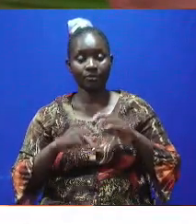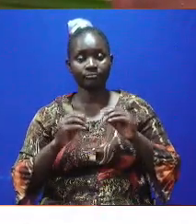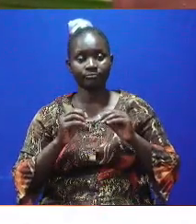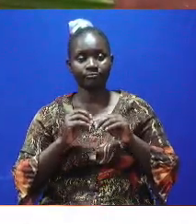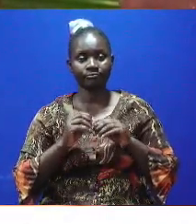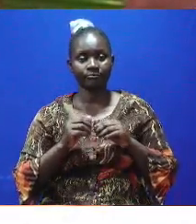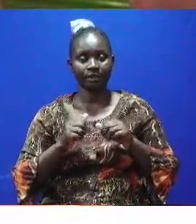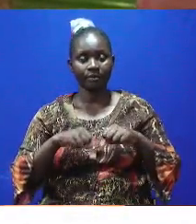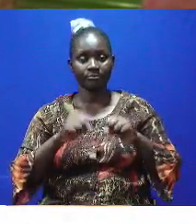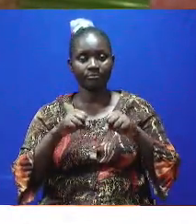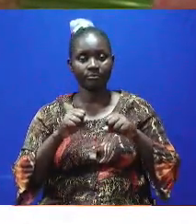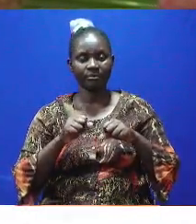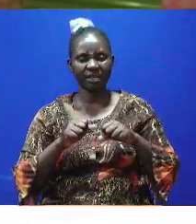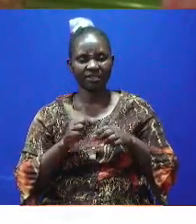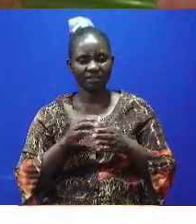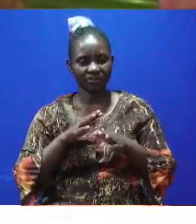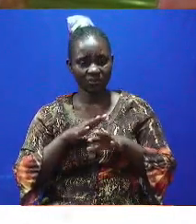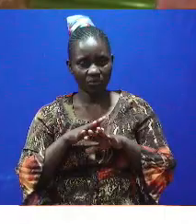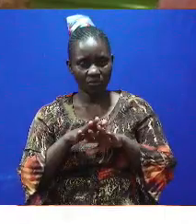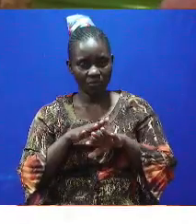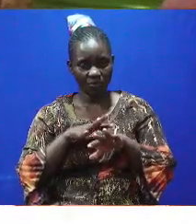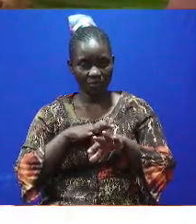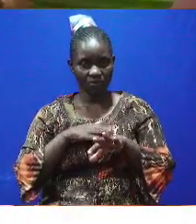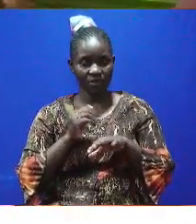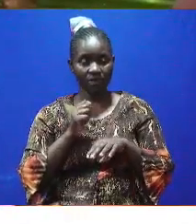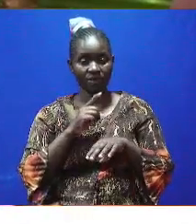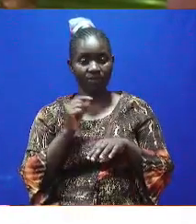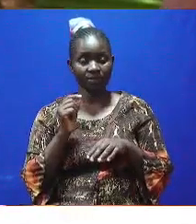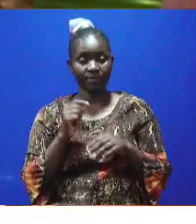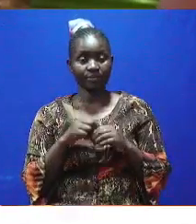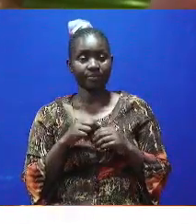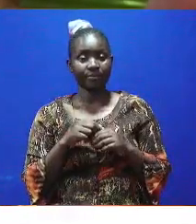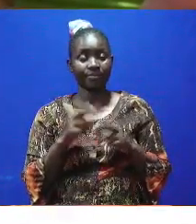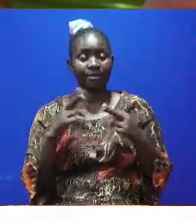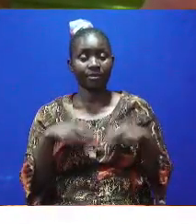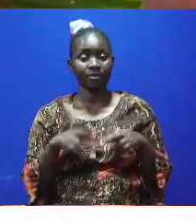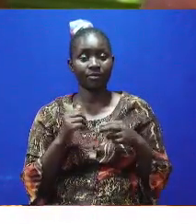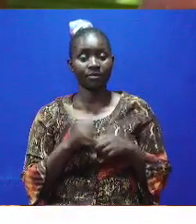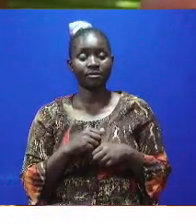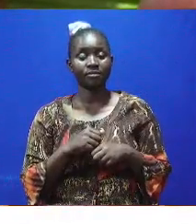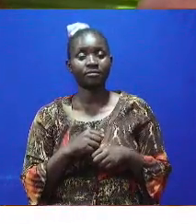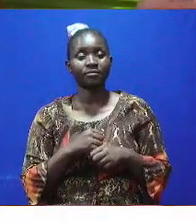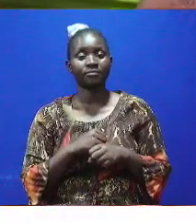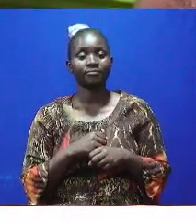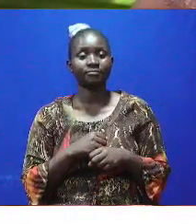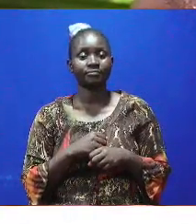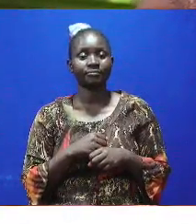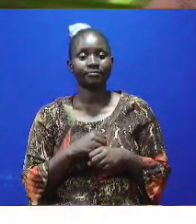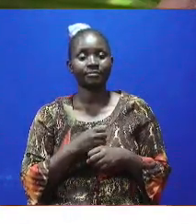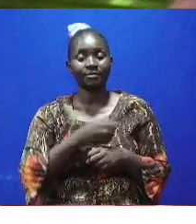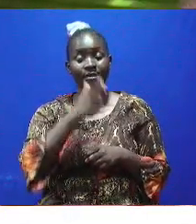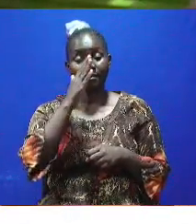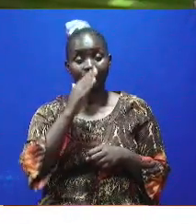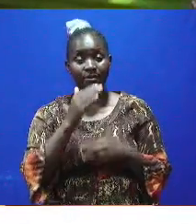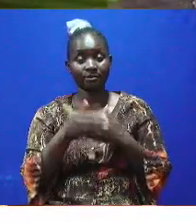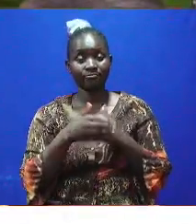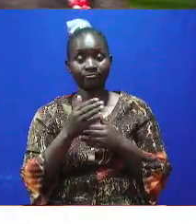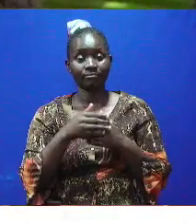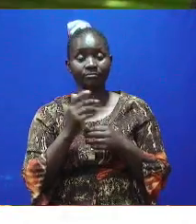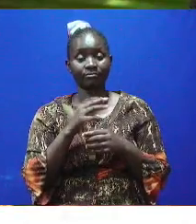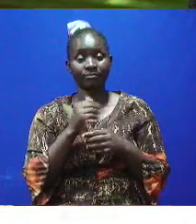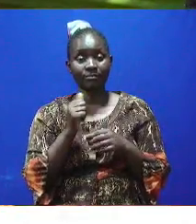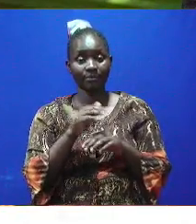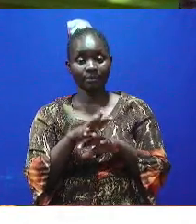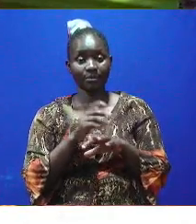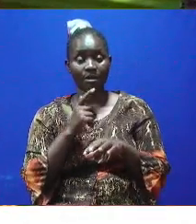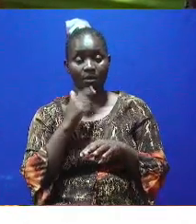ngora ase kuare gochi omari ngoi kore paranga sa gokore enda genda ngora unota ke tuko ikabuanga ase kuare gochi na nonde naro